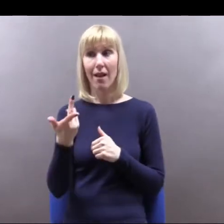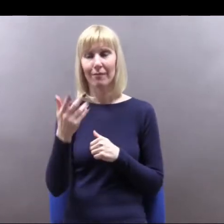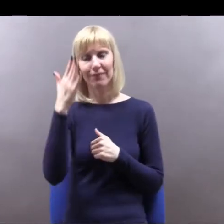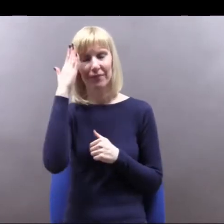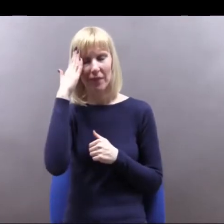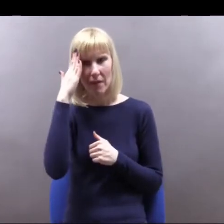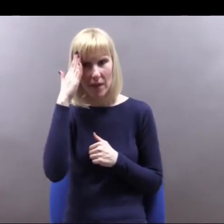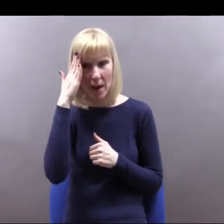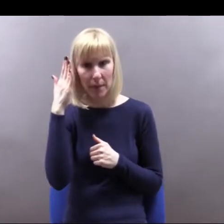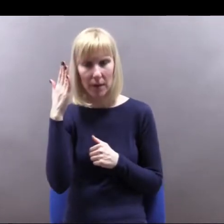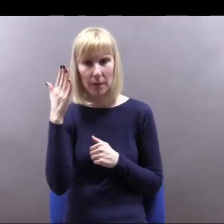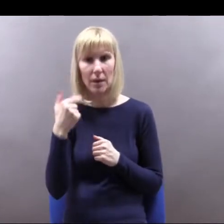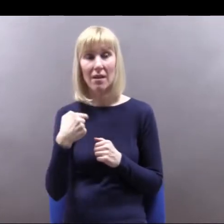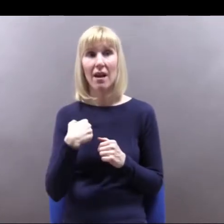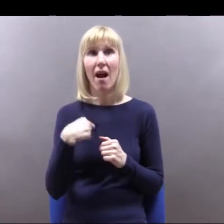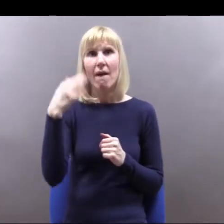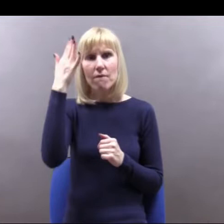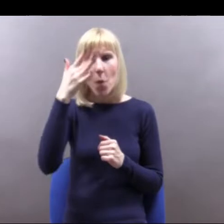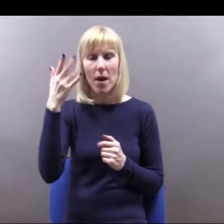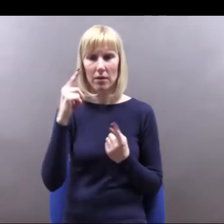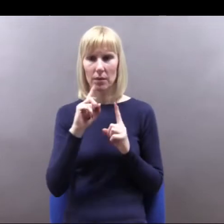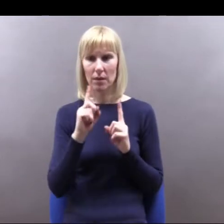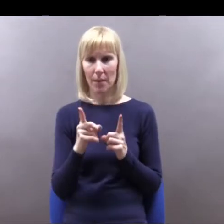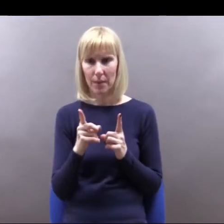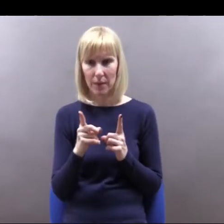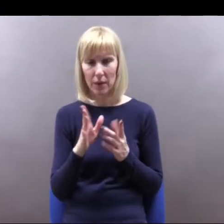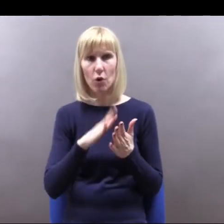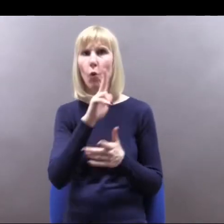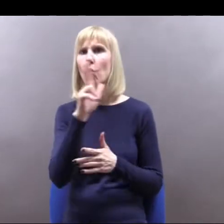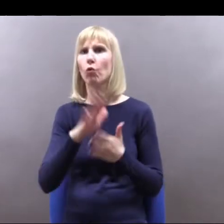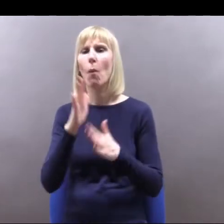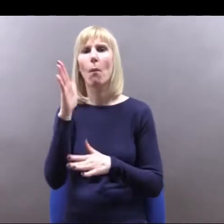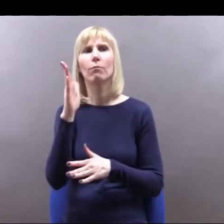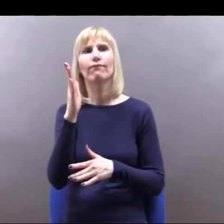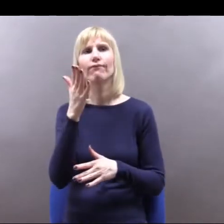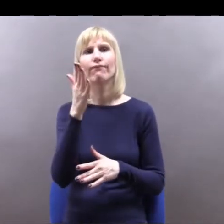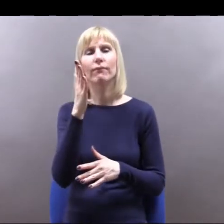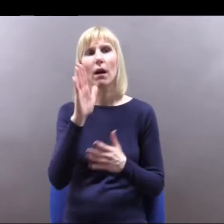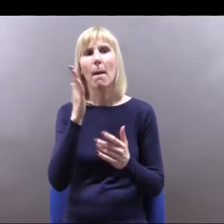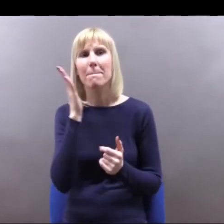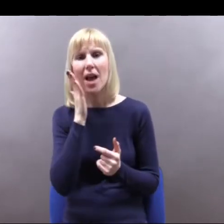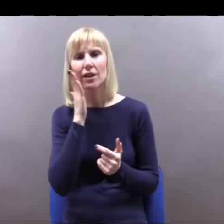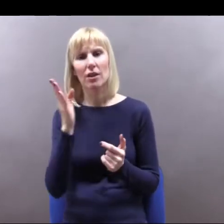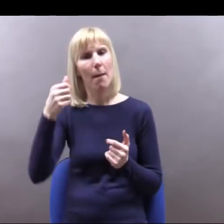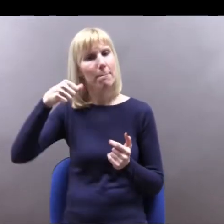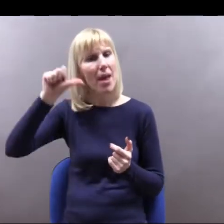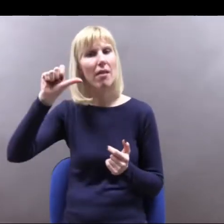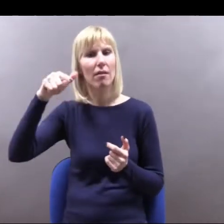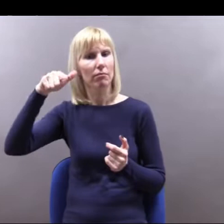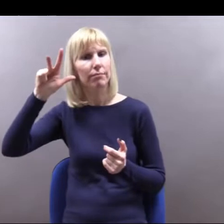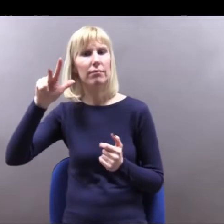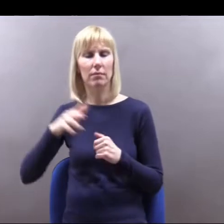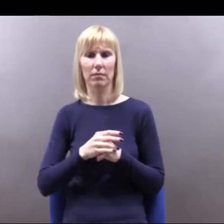cudowne rozwiązanie. Oczywiście jestem sobie w stanie wyobrazić, że ktoś, kto mieszka